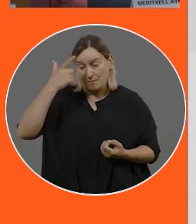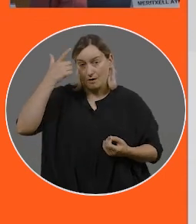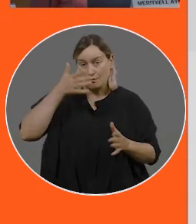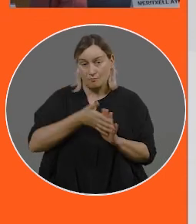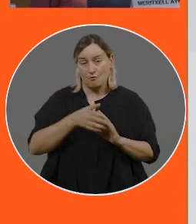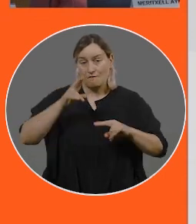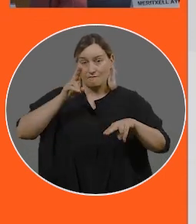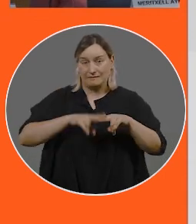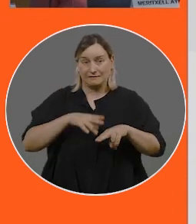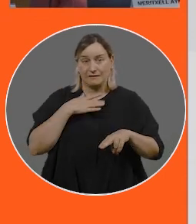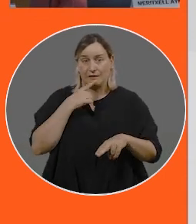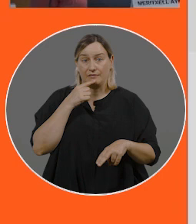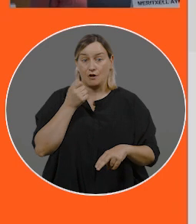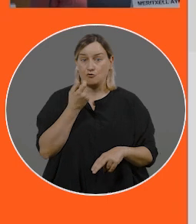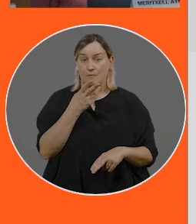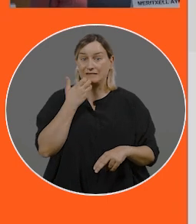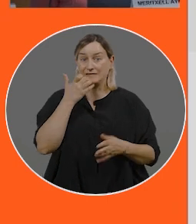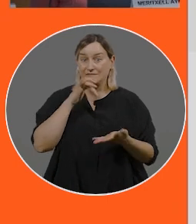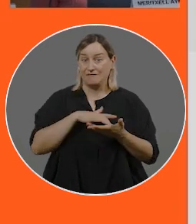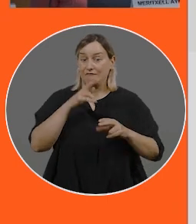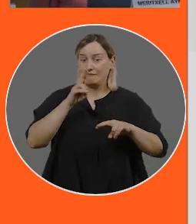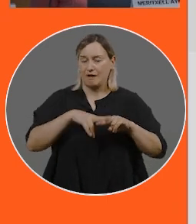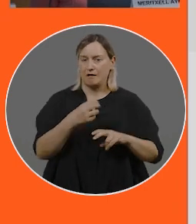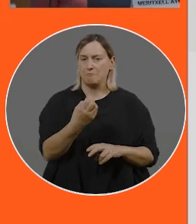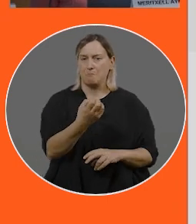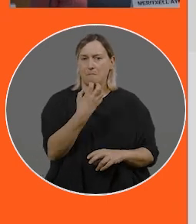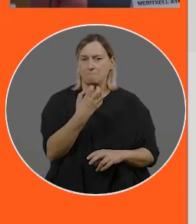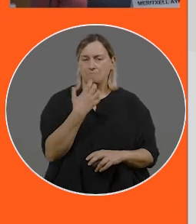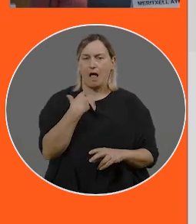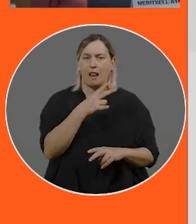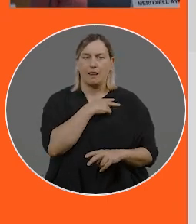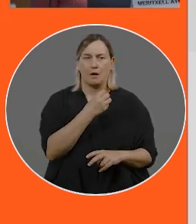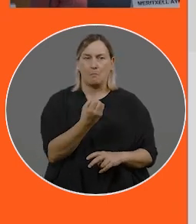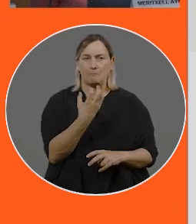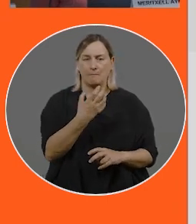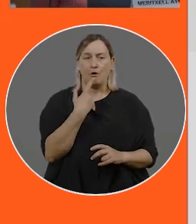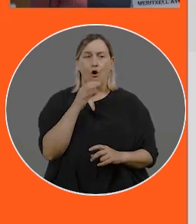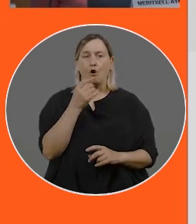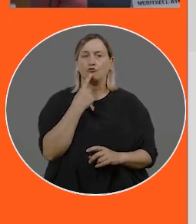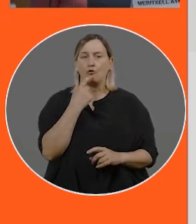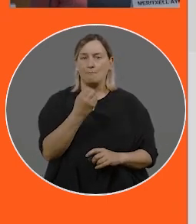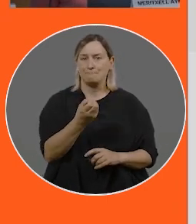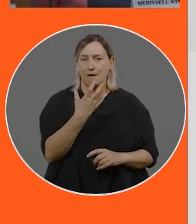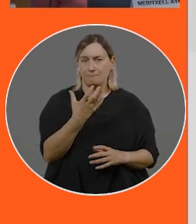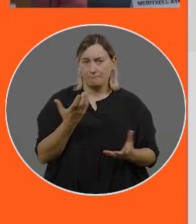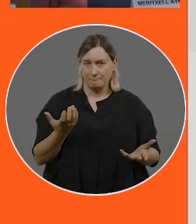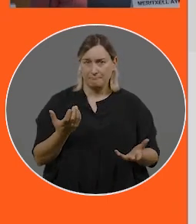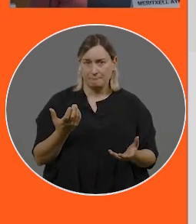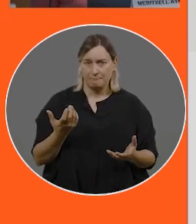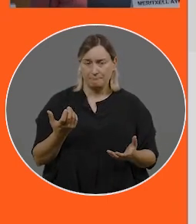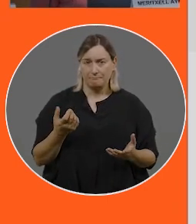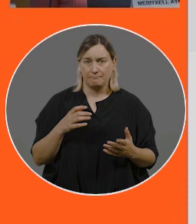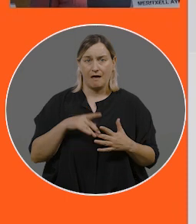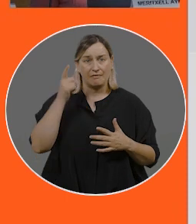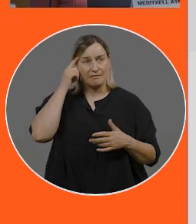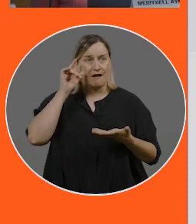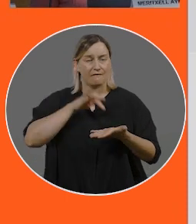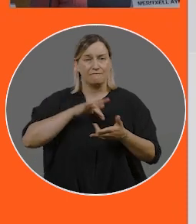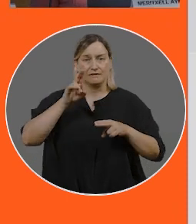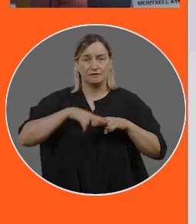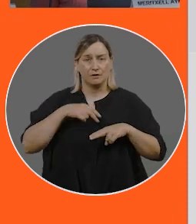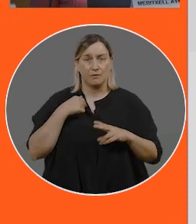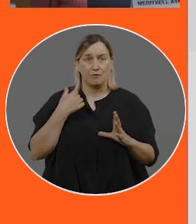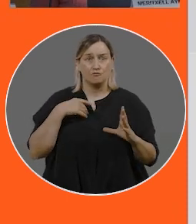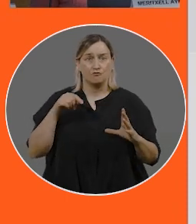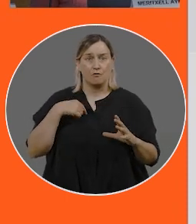festes, d'alguna manera, amb colors, amb negreta, no ho sé, marcats quins dies són festius. Bueno, fa